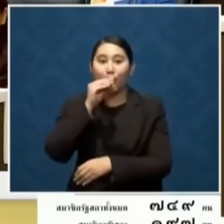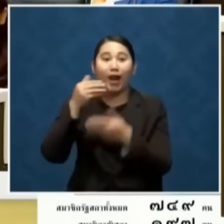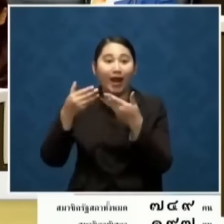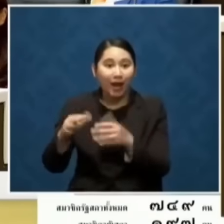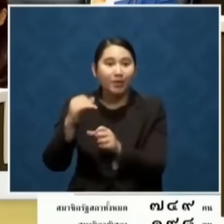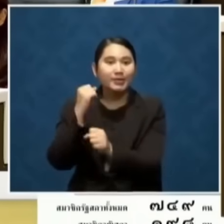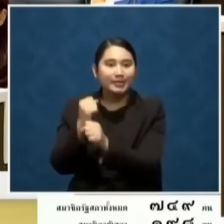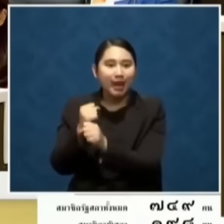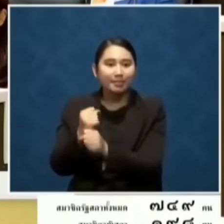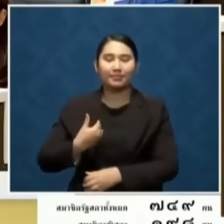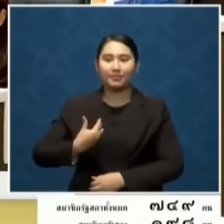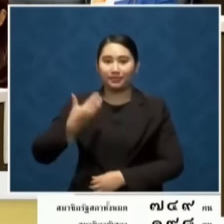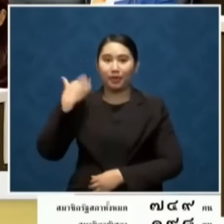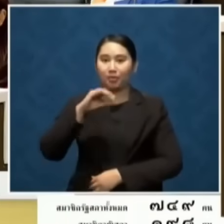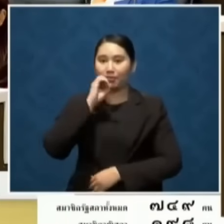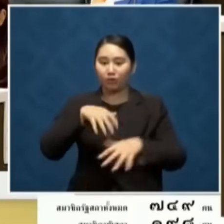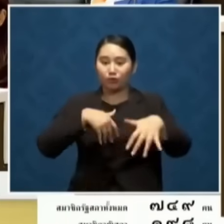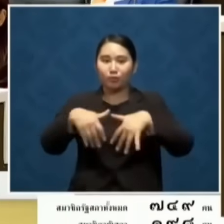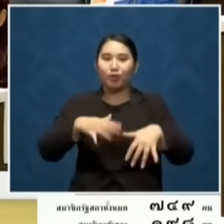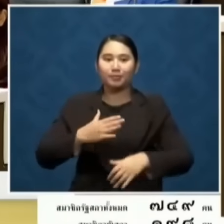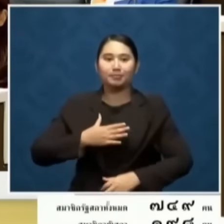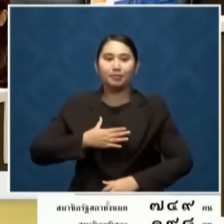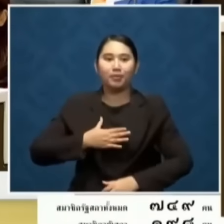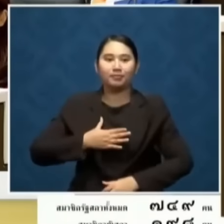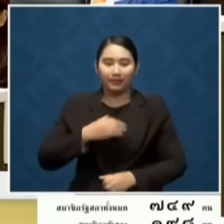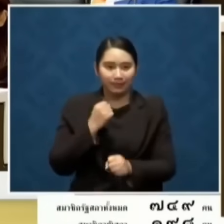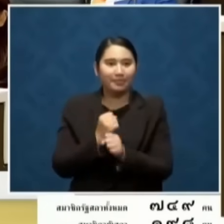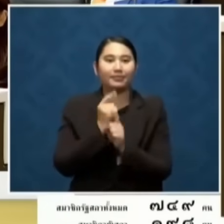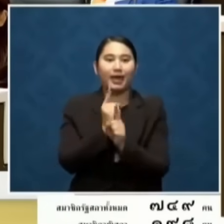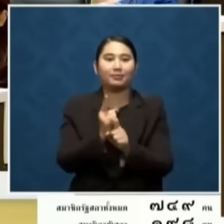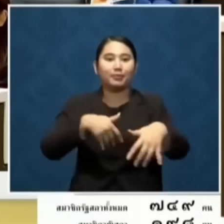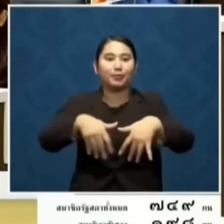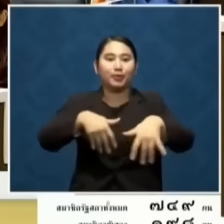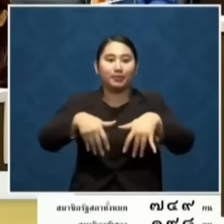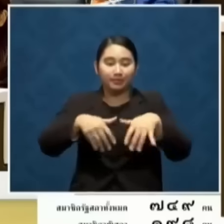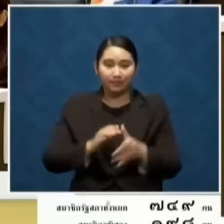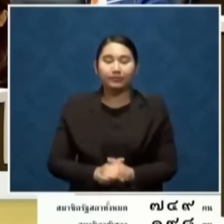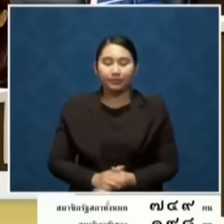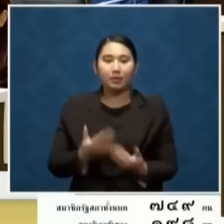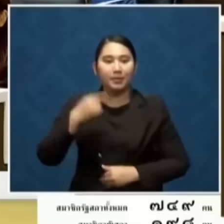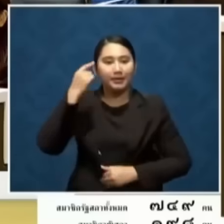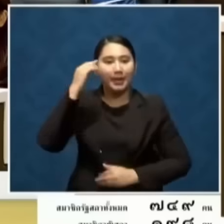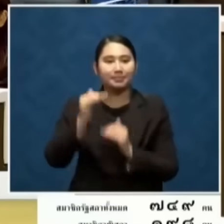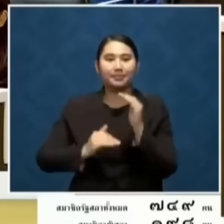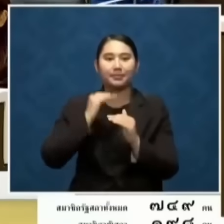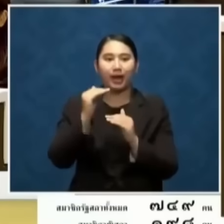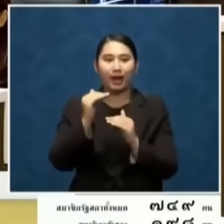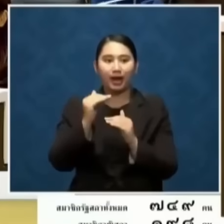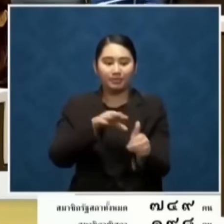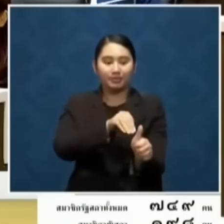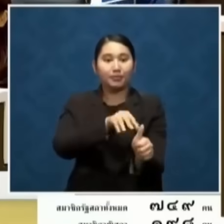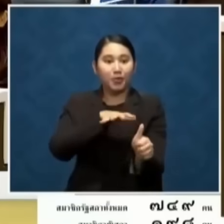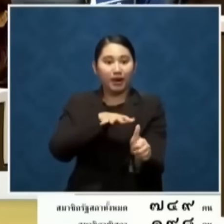ธุ์ข้อที่27เพราะประเทศต่างๆทั่วโลกที่มีระบอบการปกครองเดียวกับเราก็คือระบอบประชาธิปไตยอันมีพระ